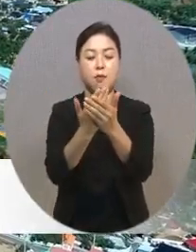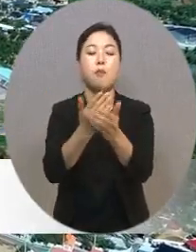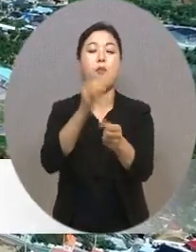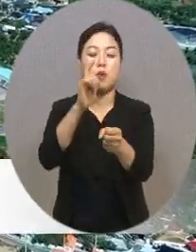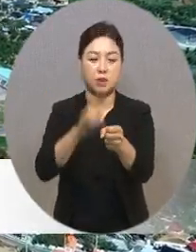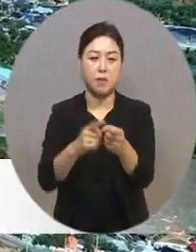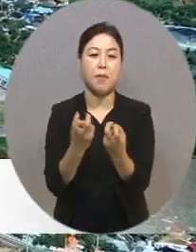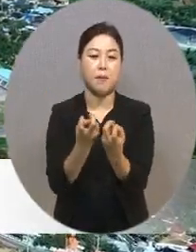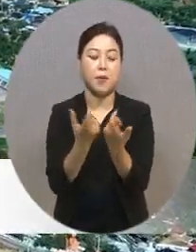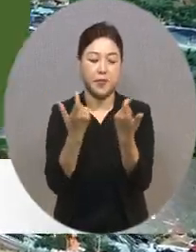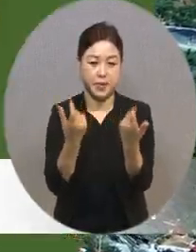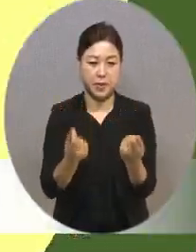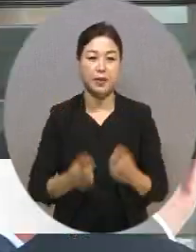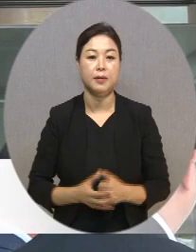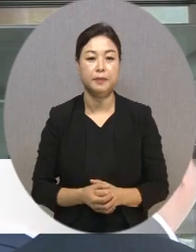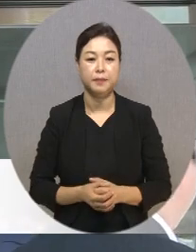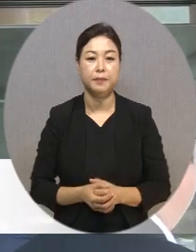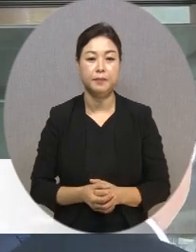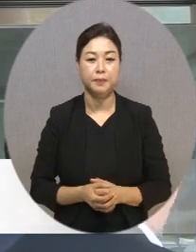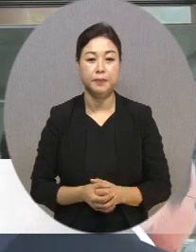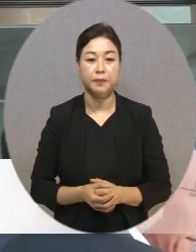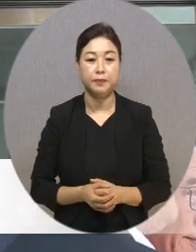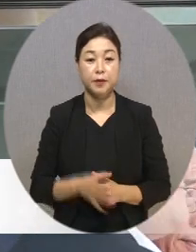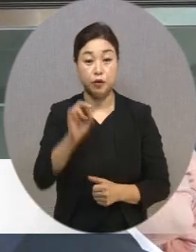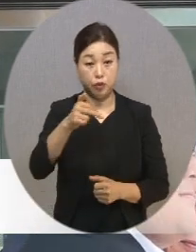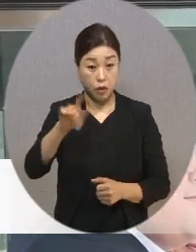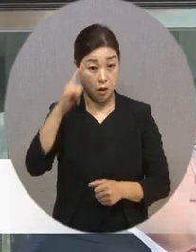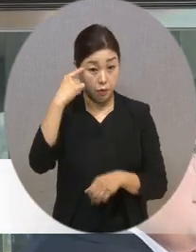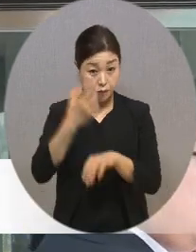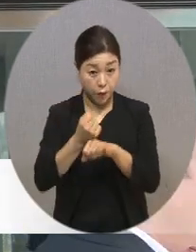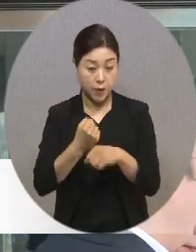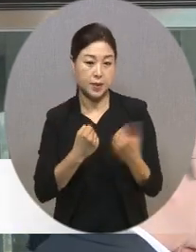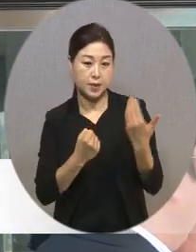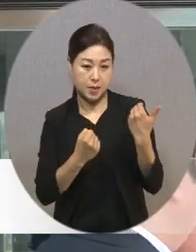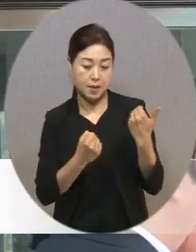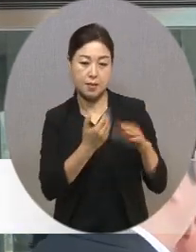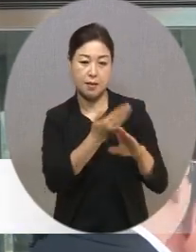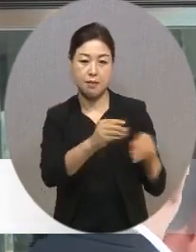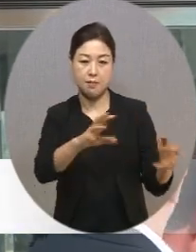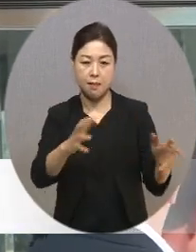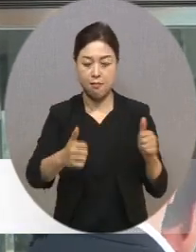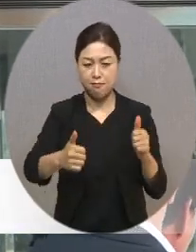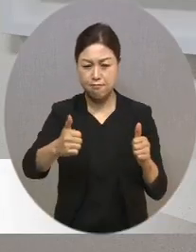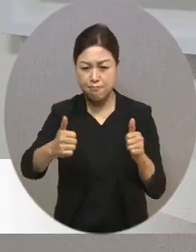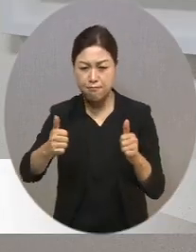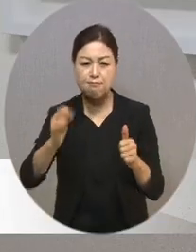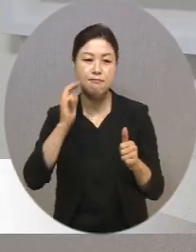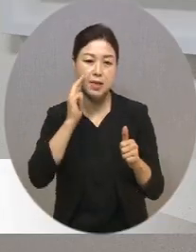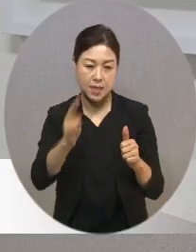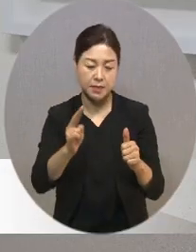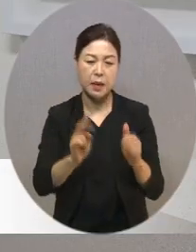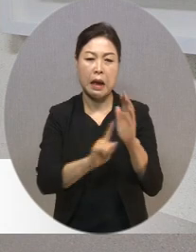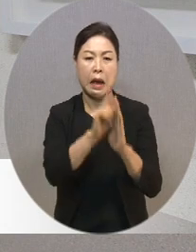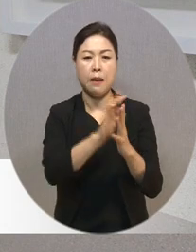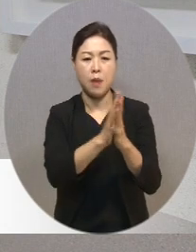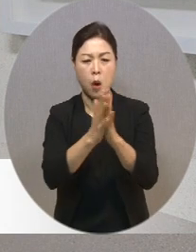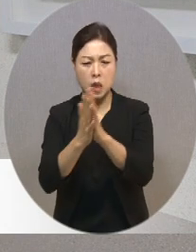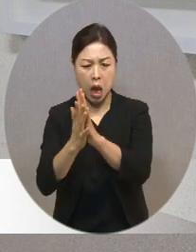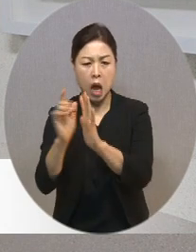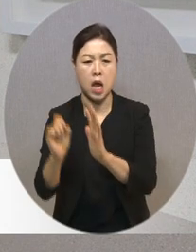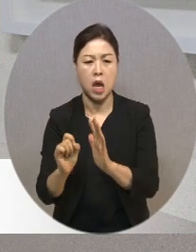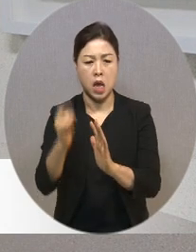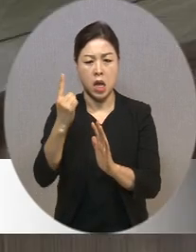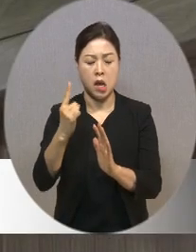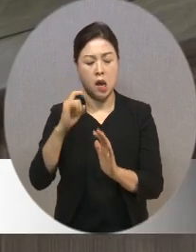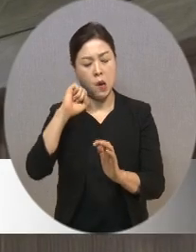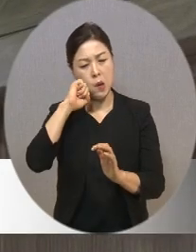전략적 방안으로 평가받고 있습니다. 유자연구소는 최근 해외 경쟁 심화와 기후변화 등으로 인해